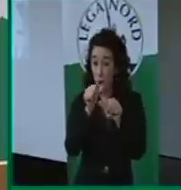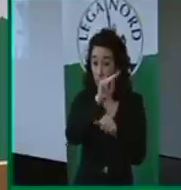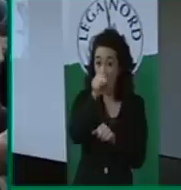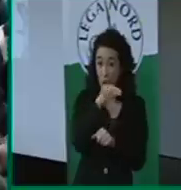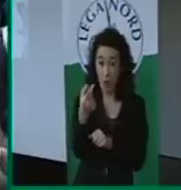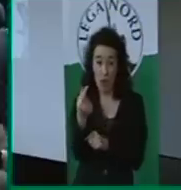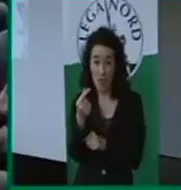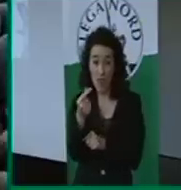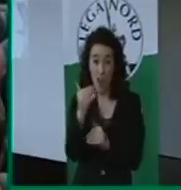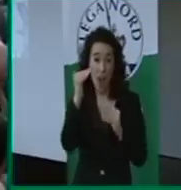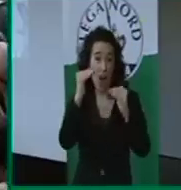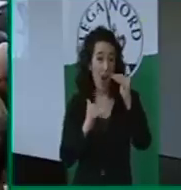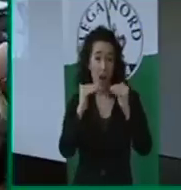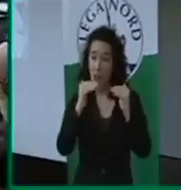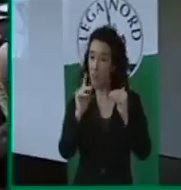mal